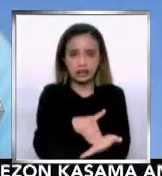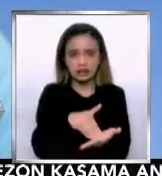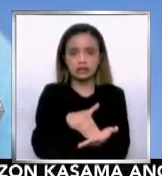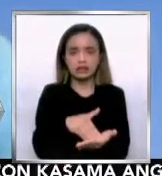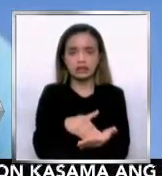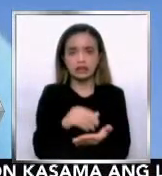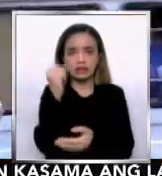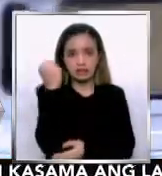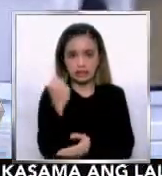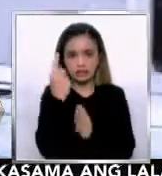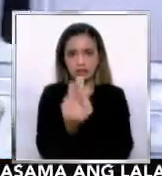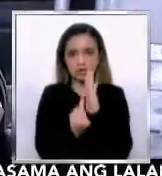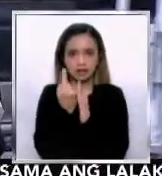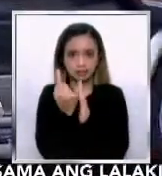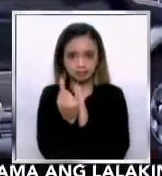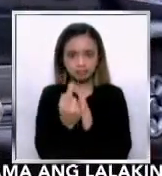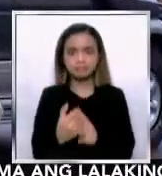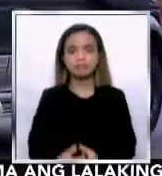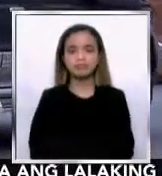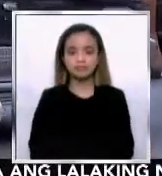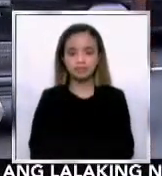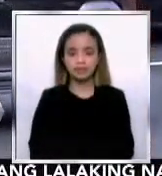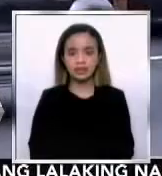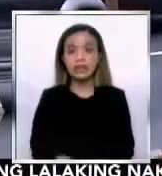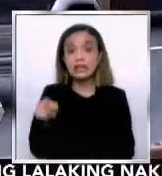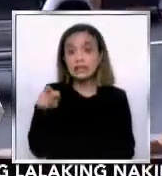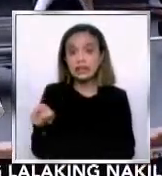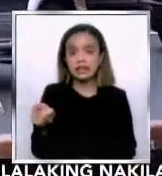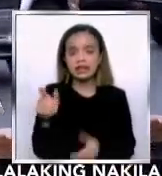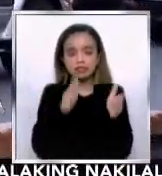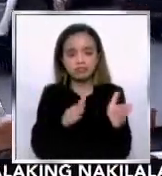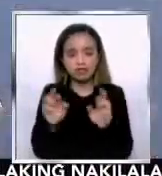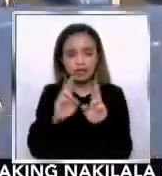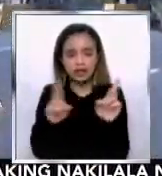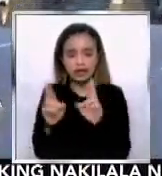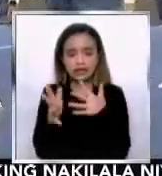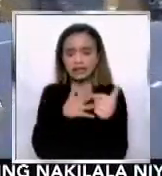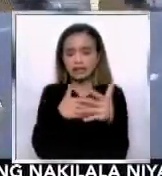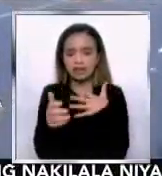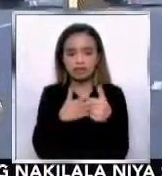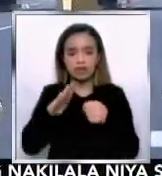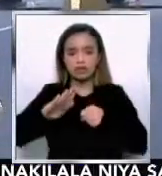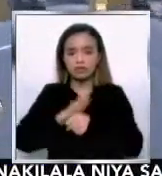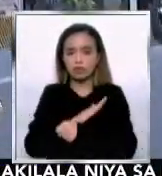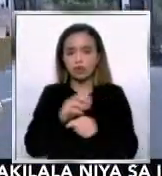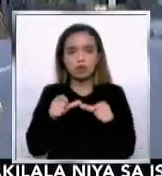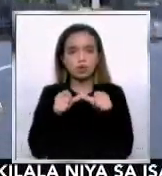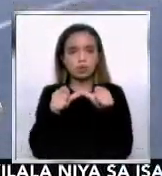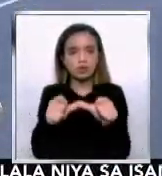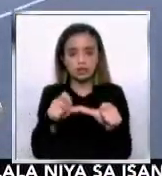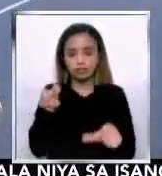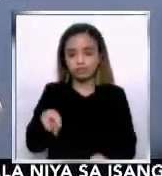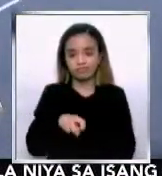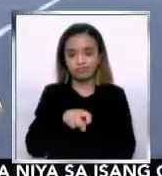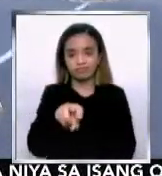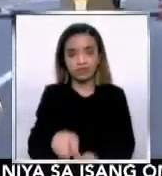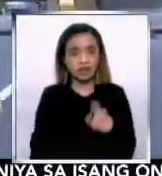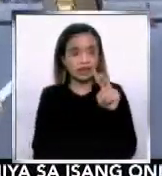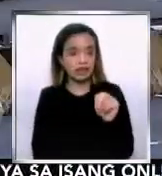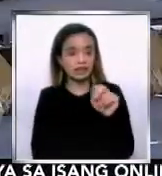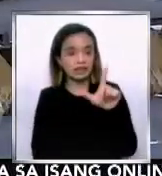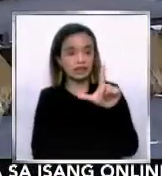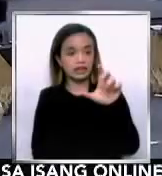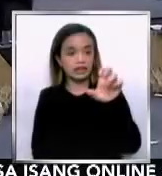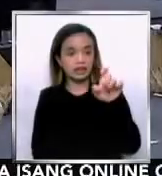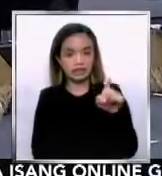Monday afternoon. Nakahanda naman daw sila para siguruhin kahit punuan, tuloy-tuloy ang biyahe mula NLEX hanggang SCTEX. Bukod sa bantay